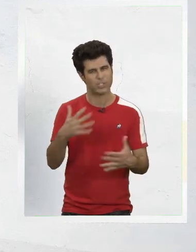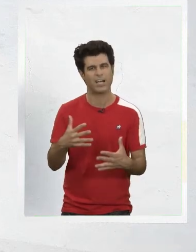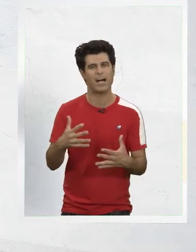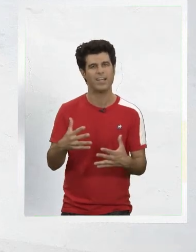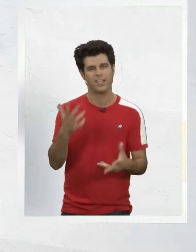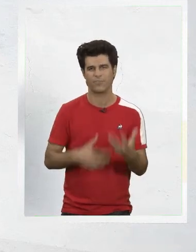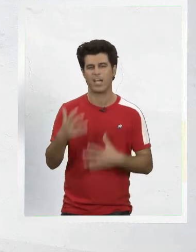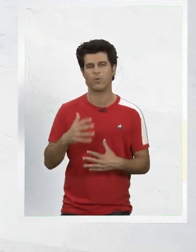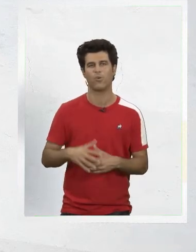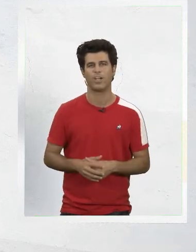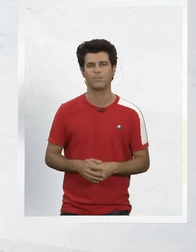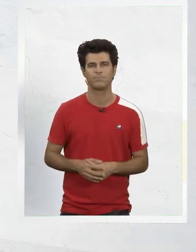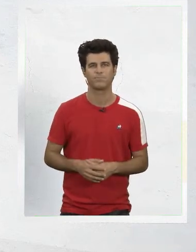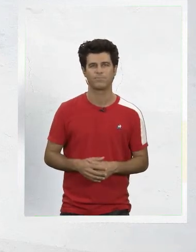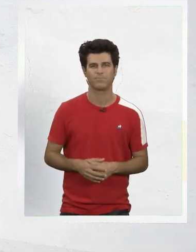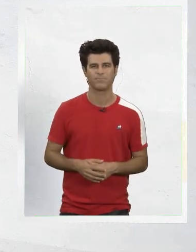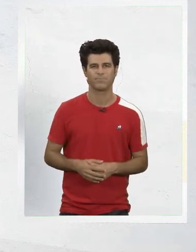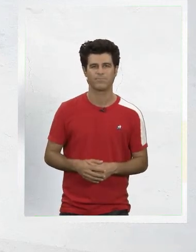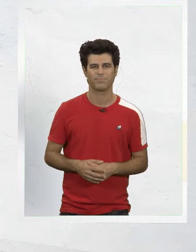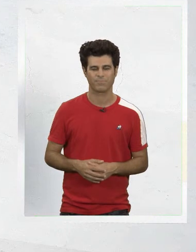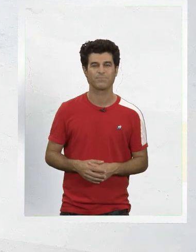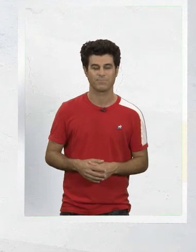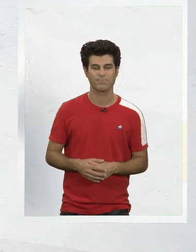ככה בשגרה, לפני הקורונה.